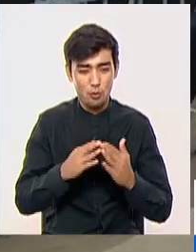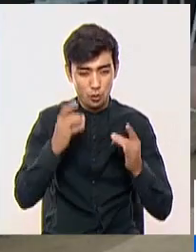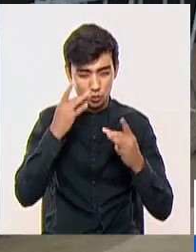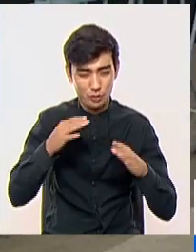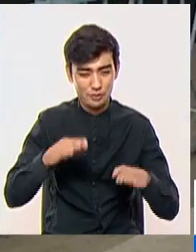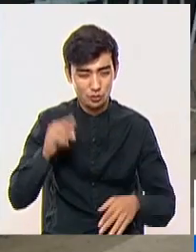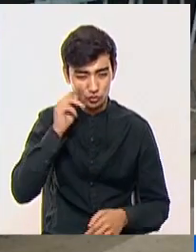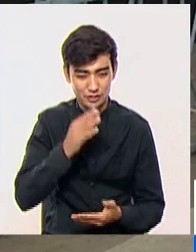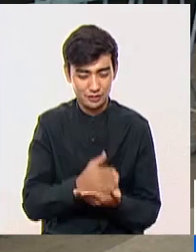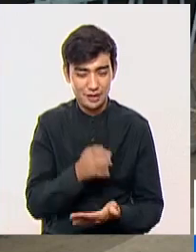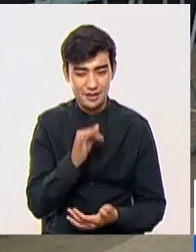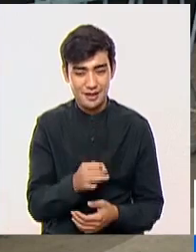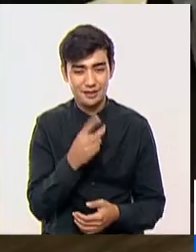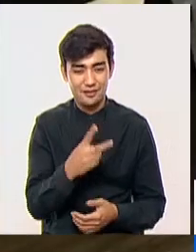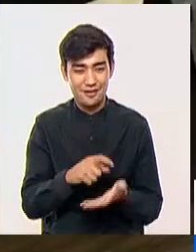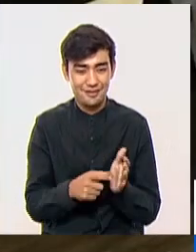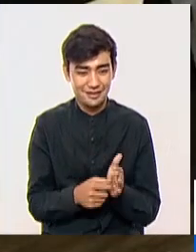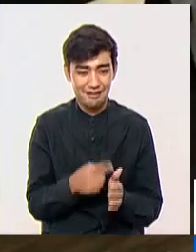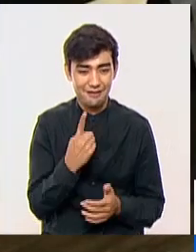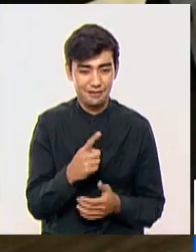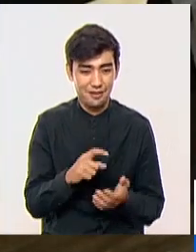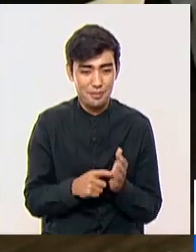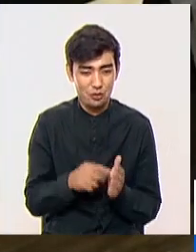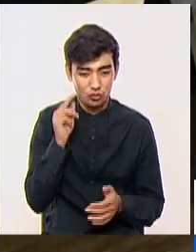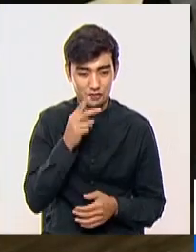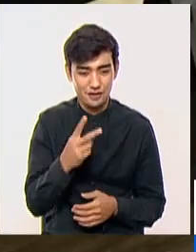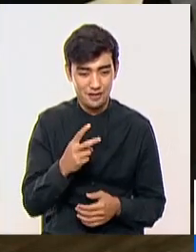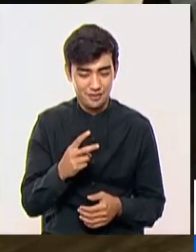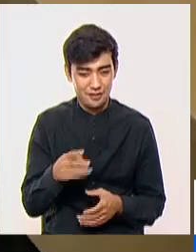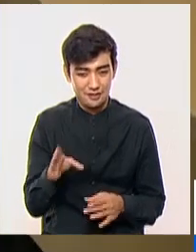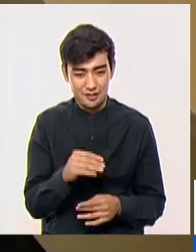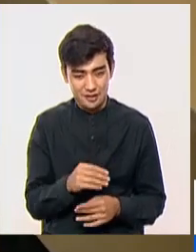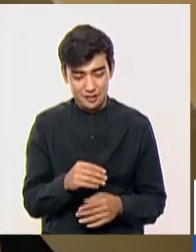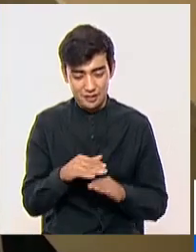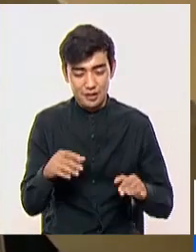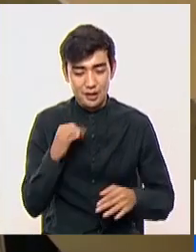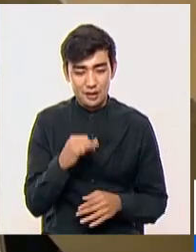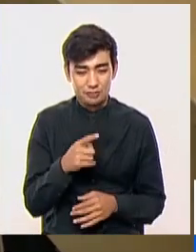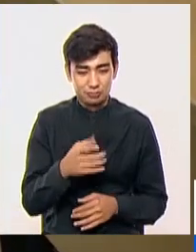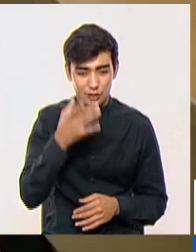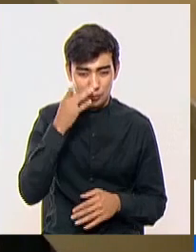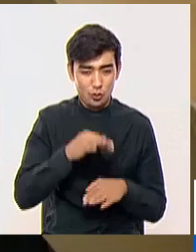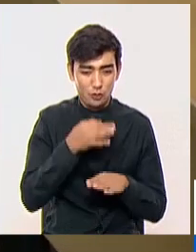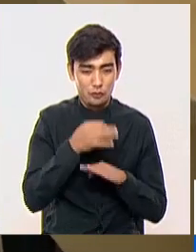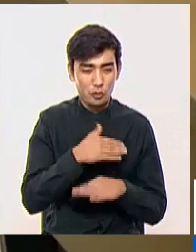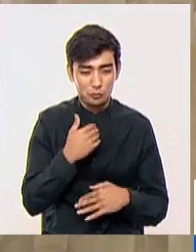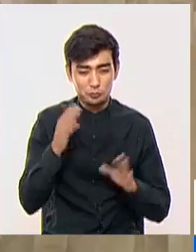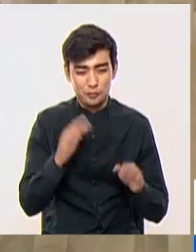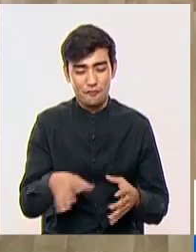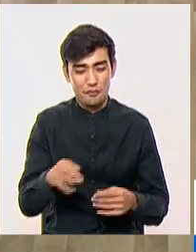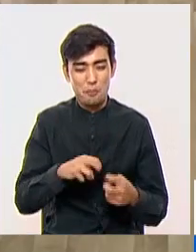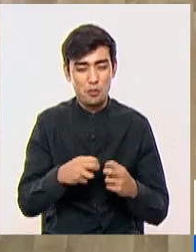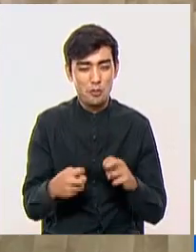алуда. Тіпті екі сынып бір кабинетте оқиды. Ал жауаптылардың бұл мәселеге бас қатырғысы жоқ, тек барлық